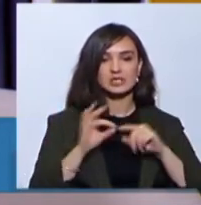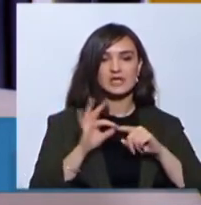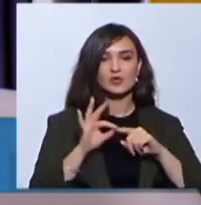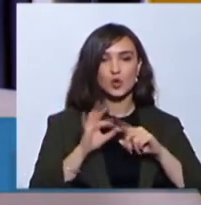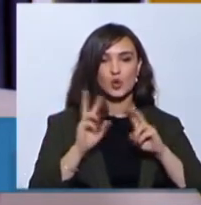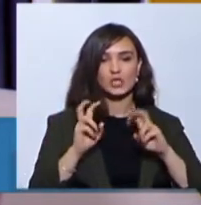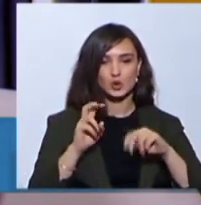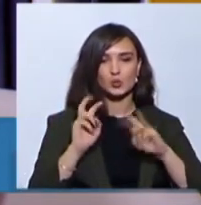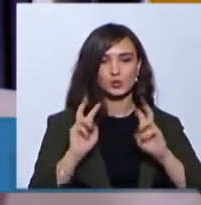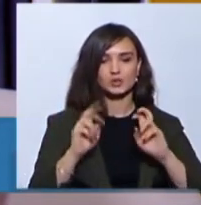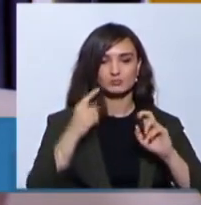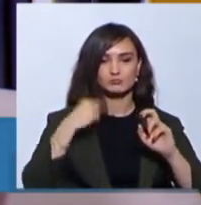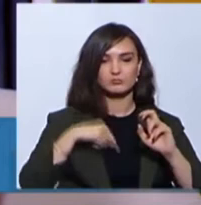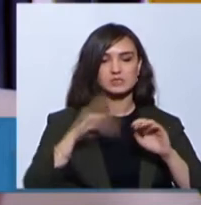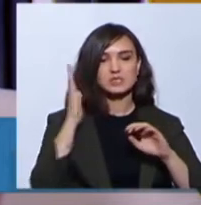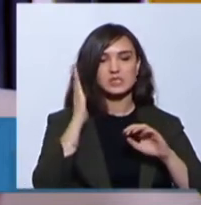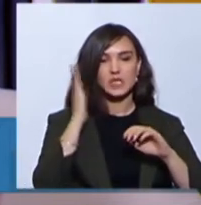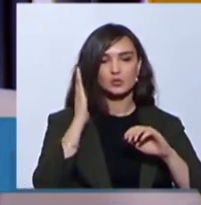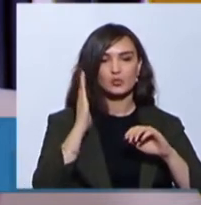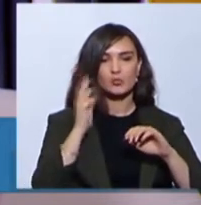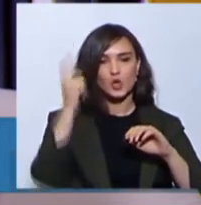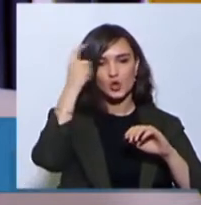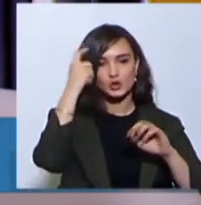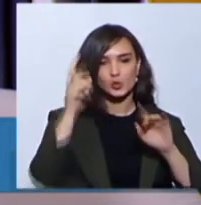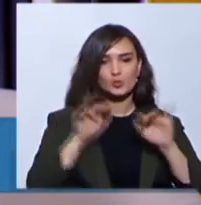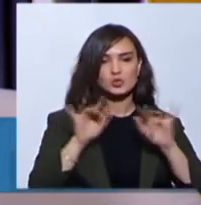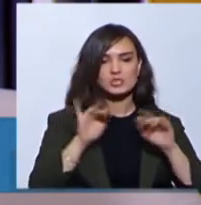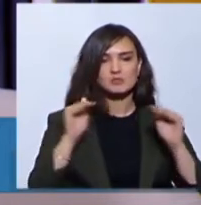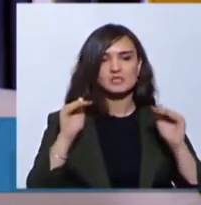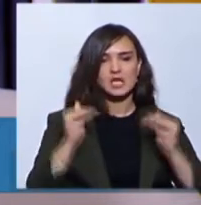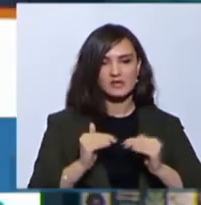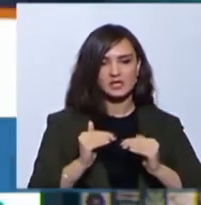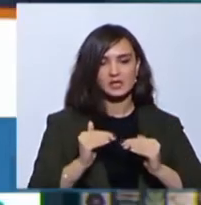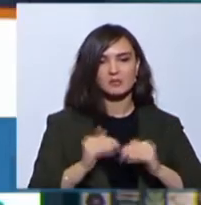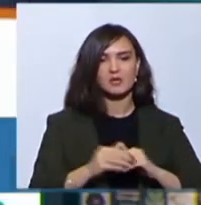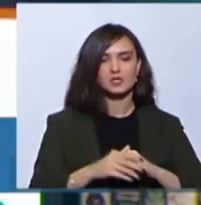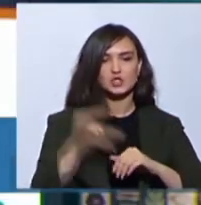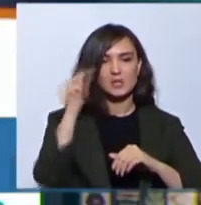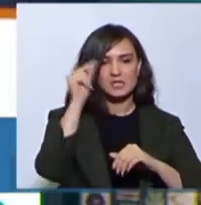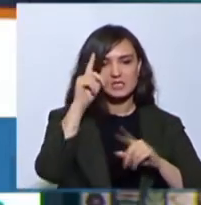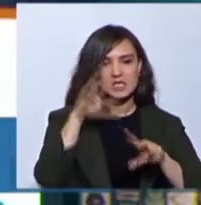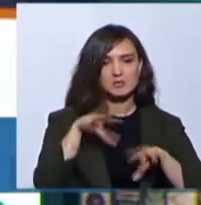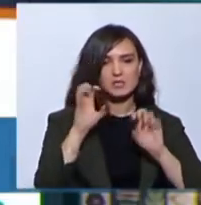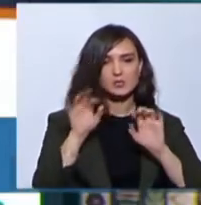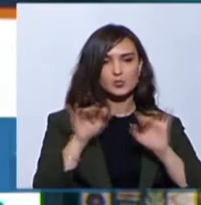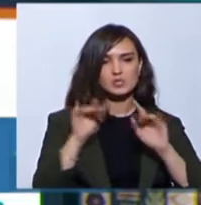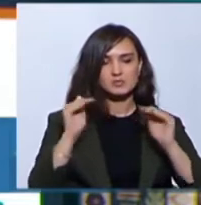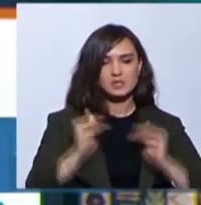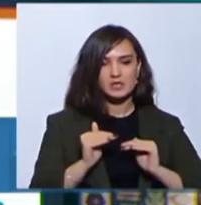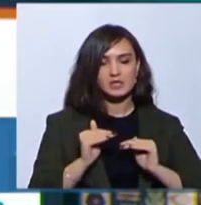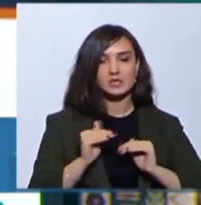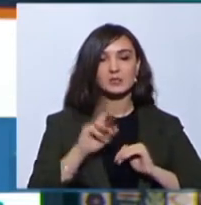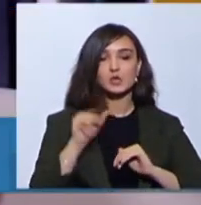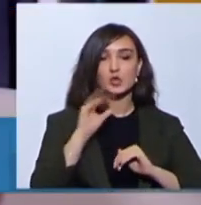ნევროლოგიური თვალსაზრისით, ანუ უფრო ძილიანობა, კოგნიტური ფუნქციების დაქვეითება, დიახ, შემეცნებითი ფუნქციების დაქვეითება